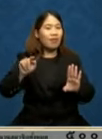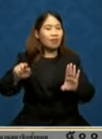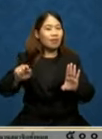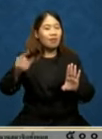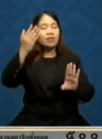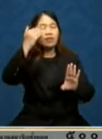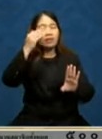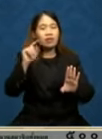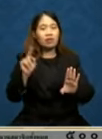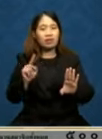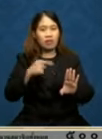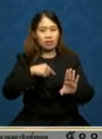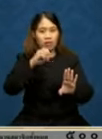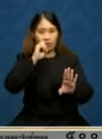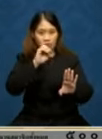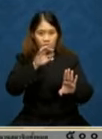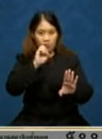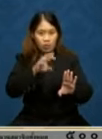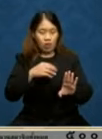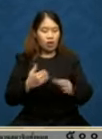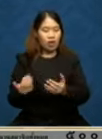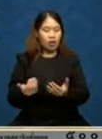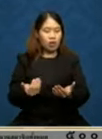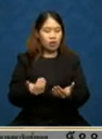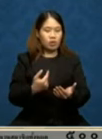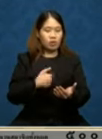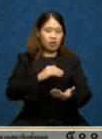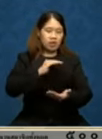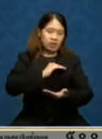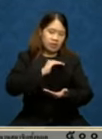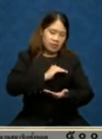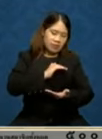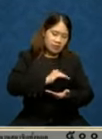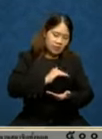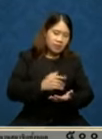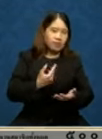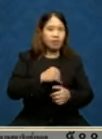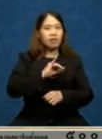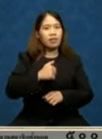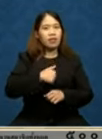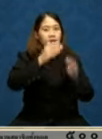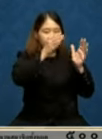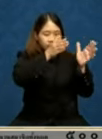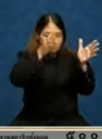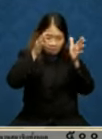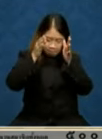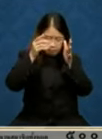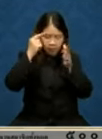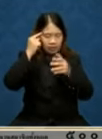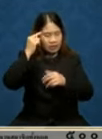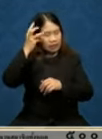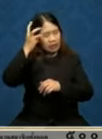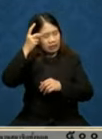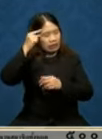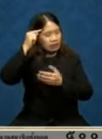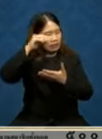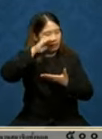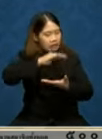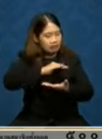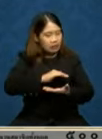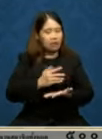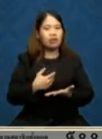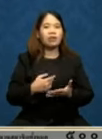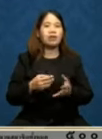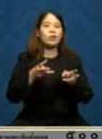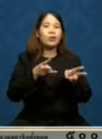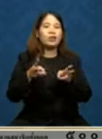จึงเป็นสิ่งที่บ่มเพาะเด็กไปเรื่อยๆจากพฤติกรรมเรียนแบบก็ดีหรือจากความเก็บกดก็ดีการเคี่ยนตี